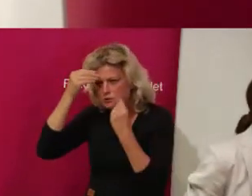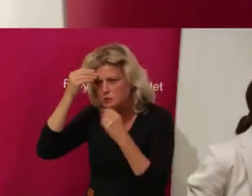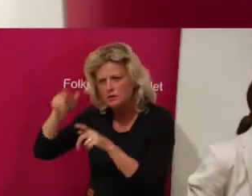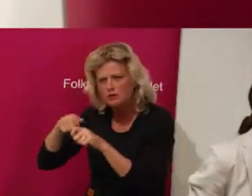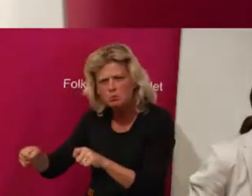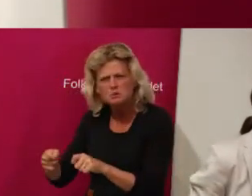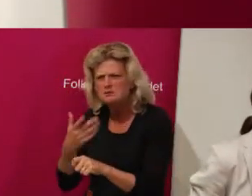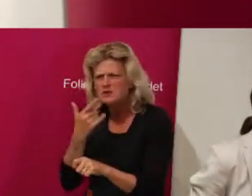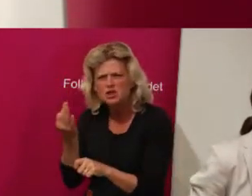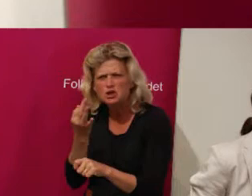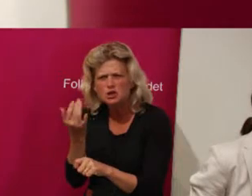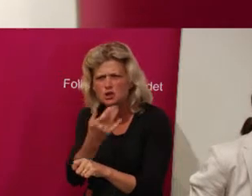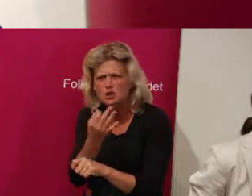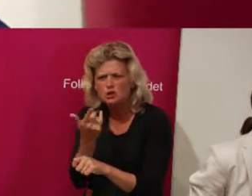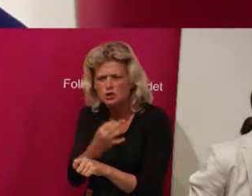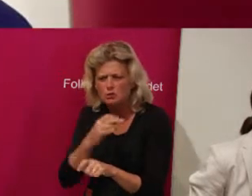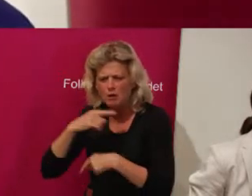kulturarv?